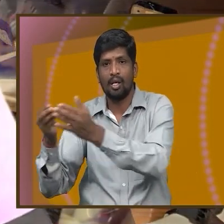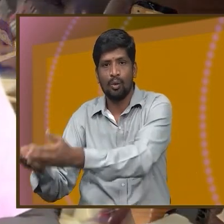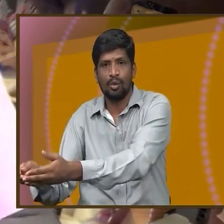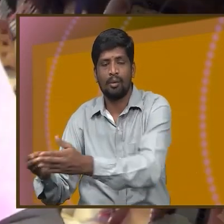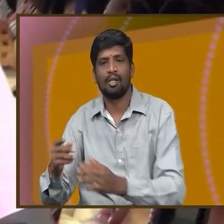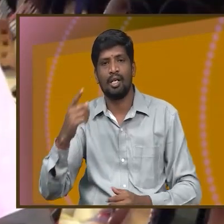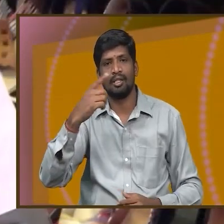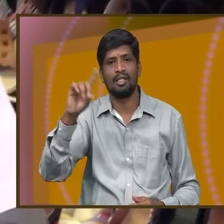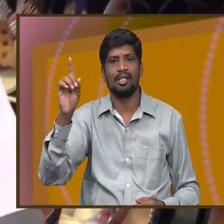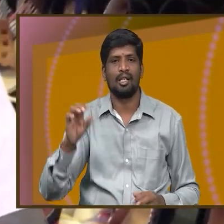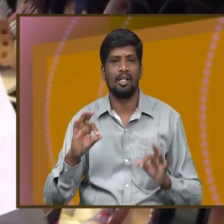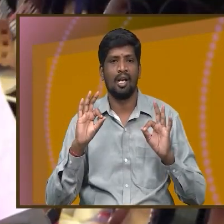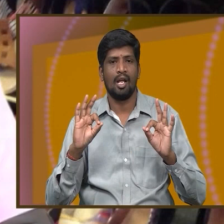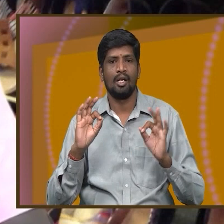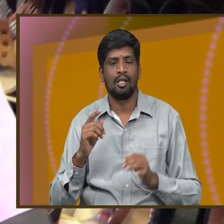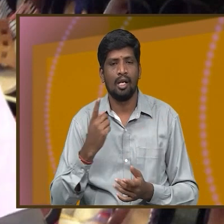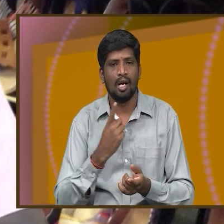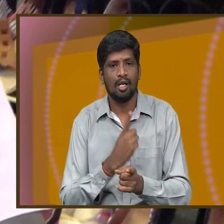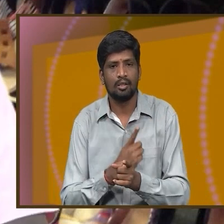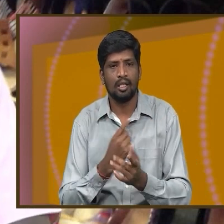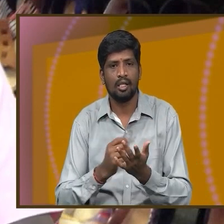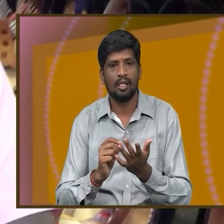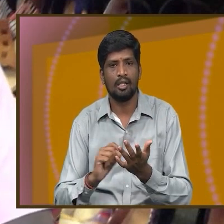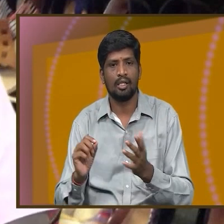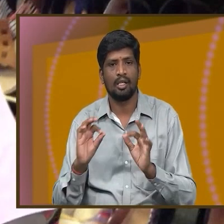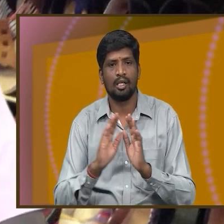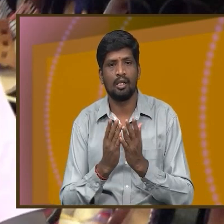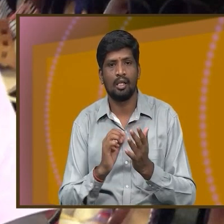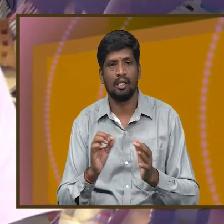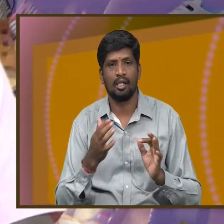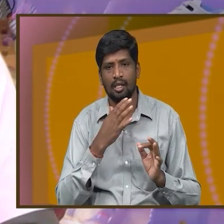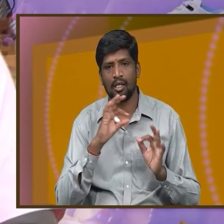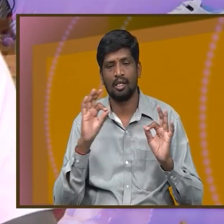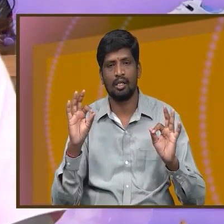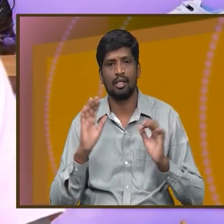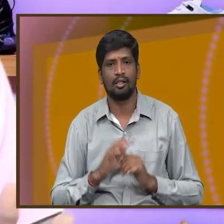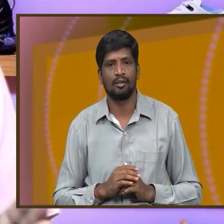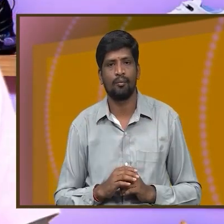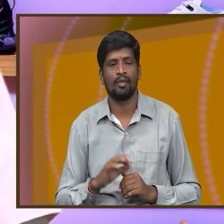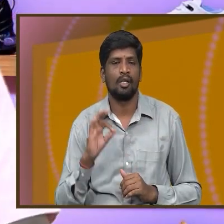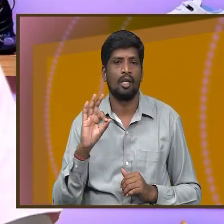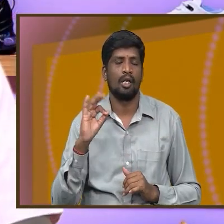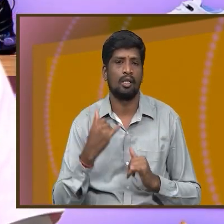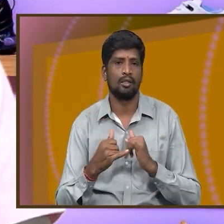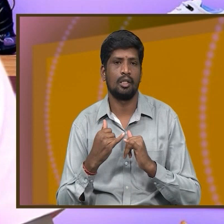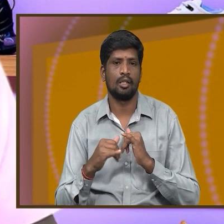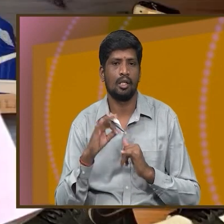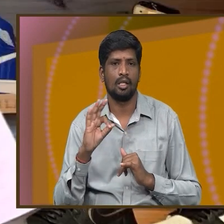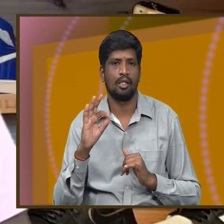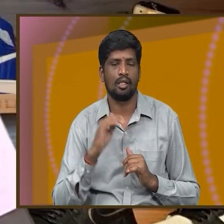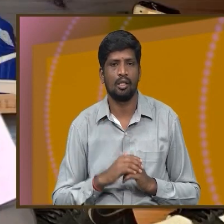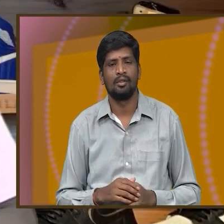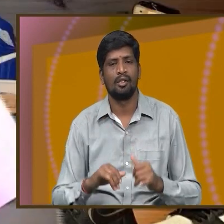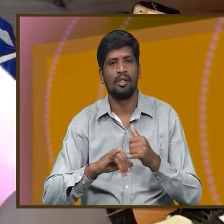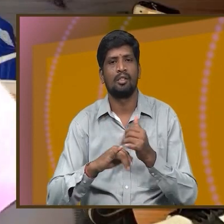பிடித்து காட்டியிருக்கிறார் இந்த கதாசிரியர் எஸ் ராமகிருஷ்ணன் அவர்கள். ரொம்ப அற்புதமான ஒரு சிறுகதையாக இதை நாம் பார்க்கின்றோம்.